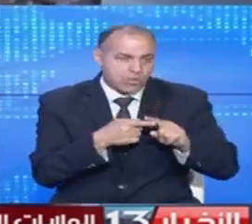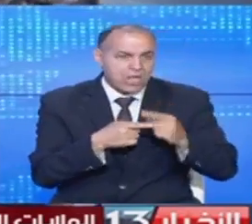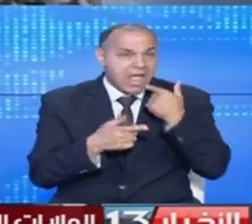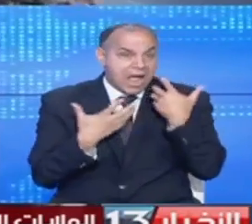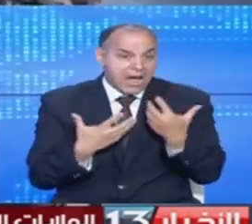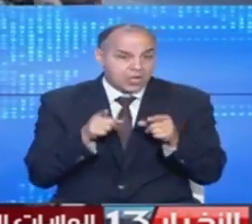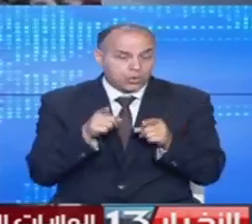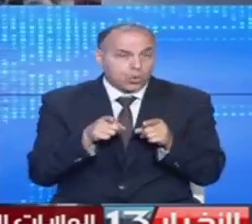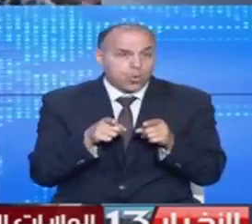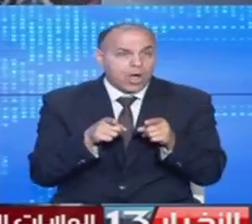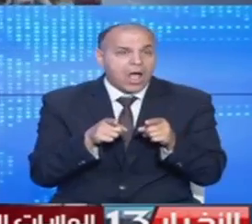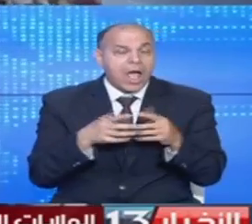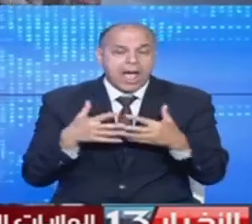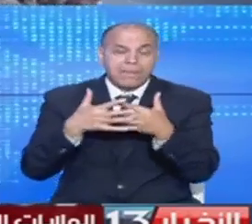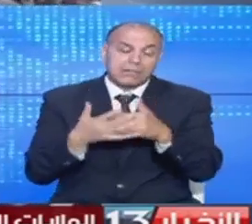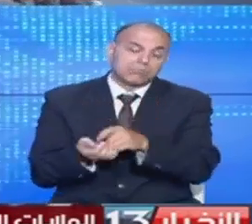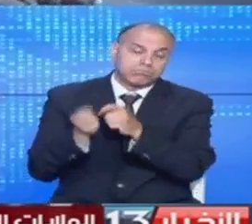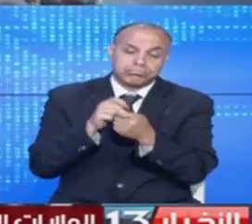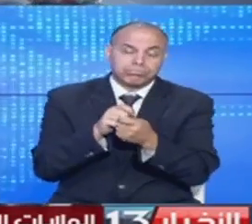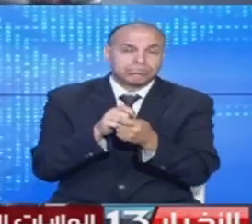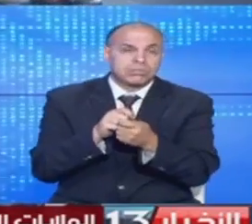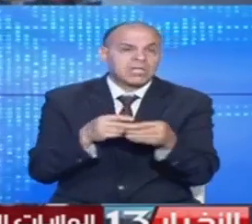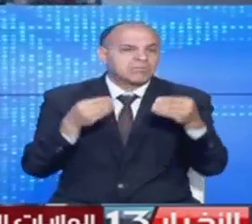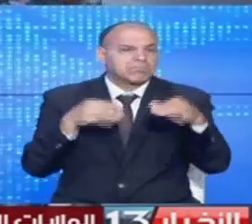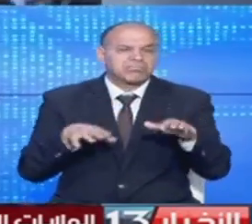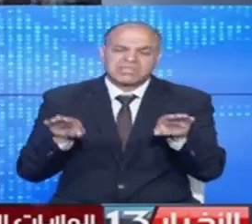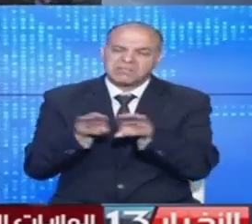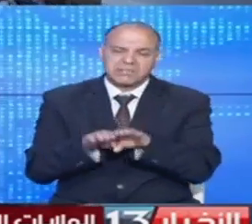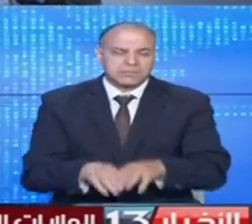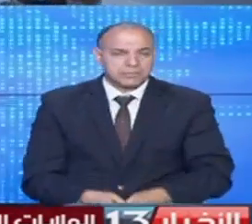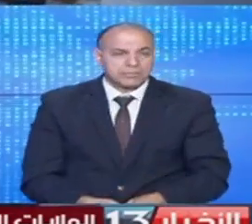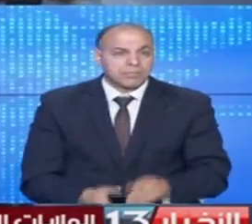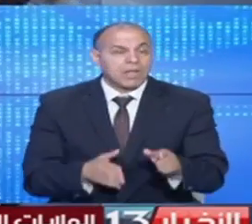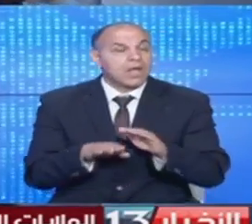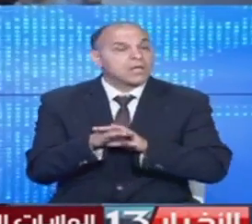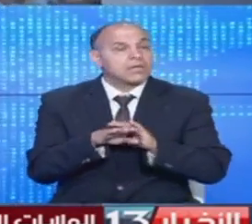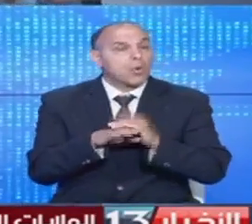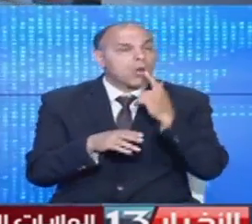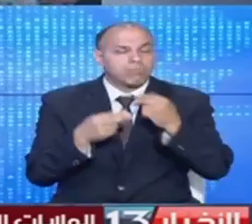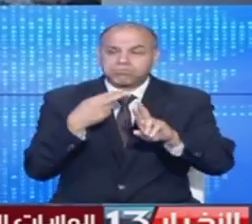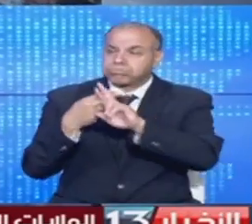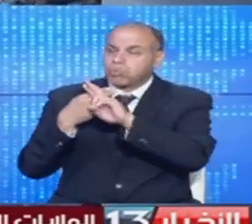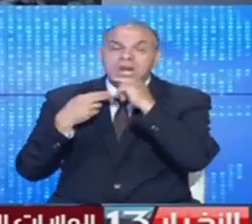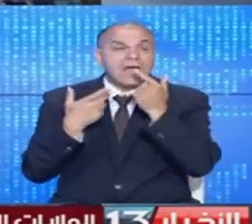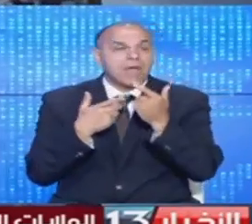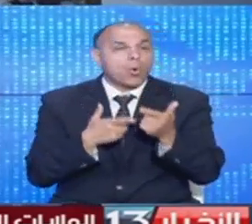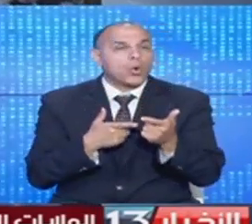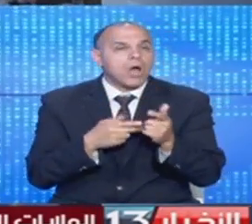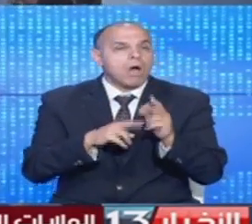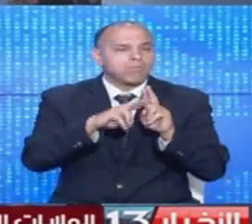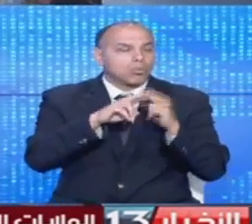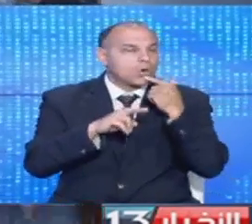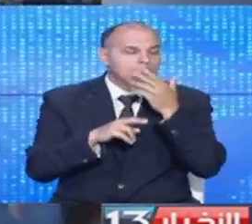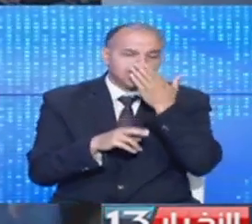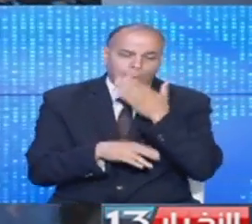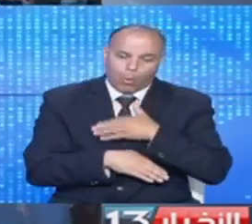حان الوقت لأن تنظر أمريكا مالياً في الإخفاقات المأساوية. وفي سياق ردود الفعل المتواصلة، خرج البابا فرانسيس عن